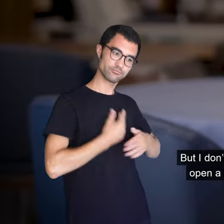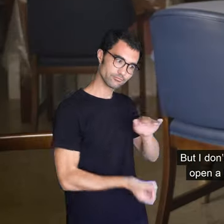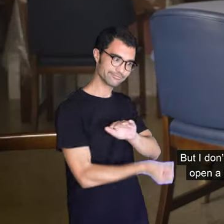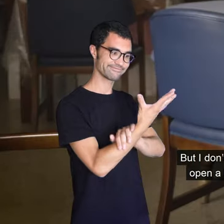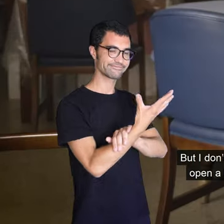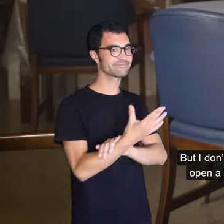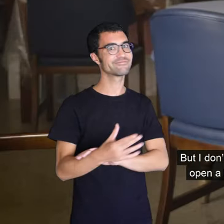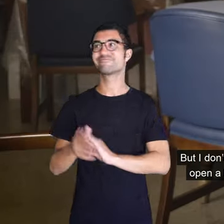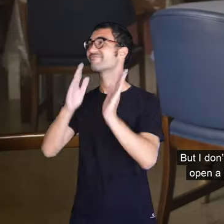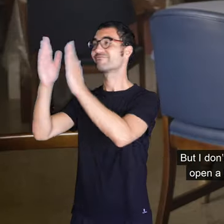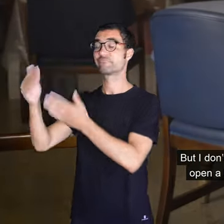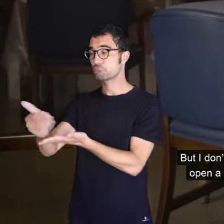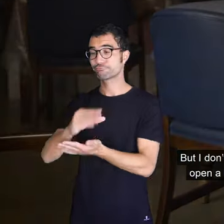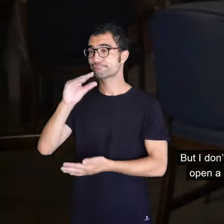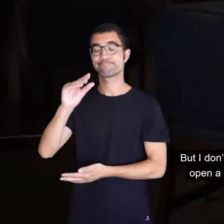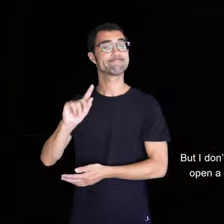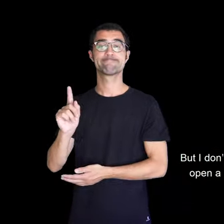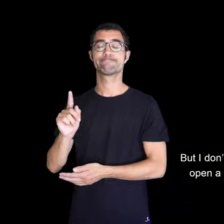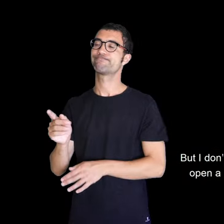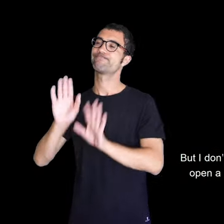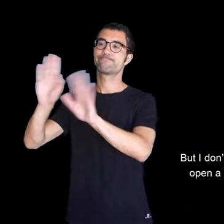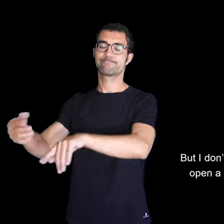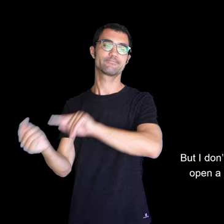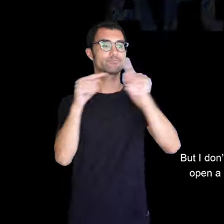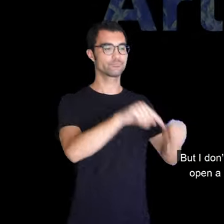venir. Va tornar a venir i se posar a pescar.